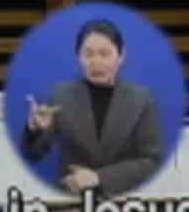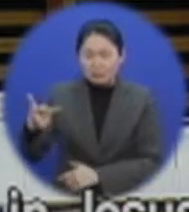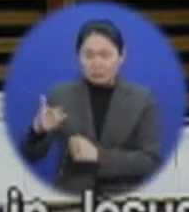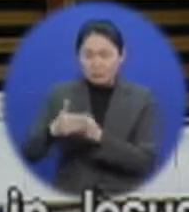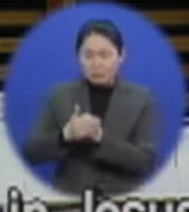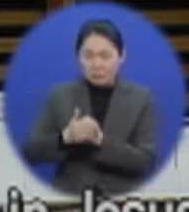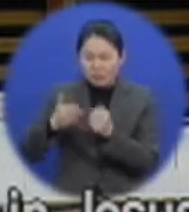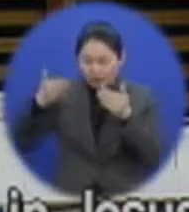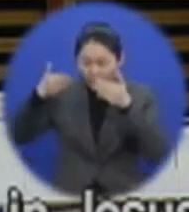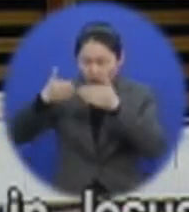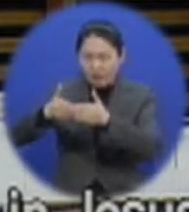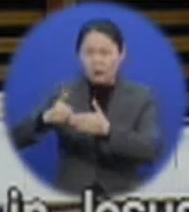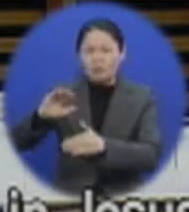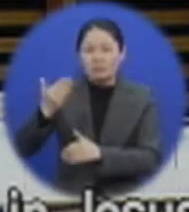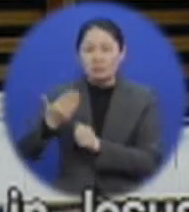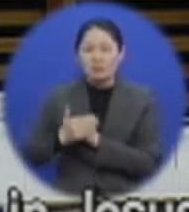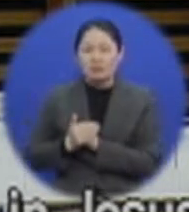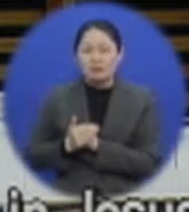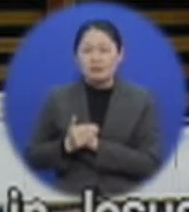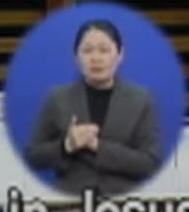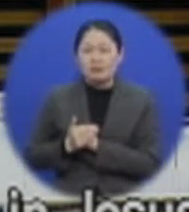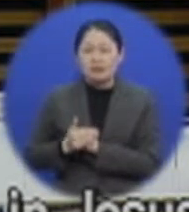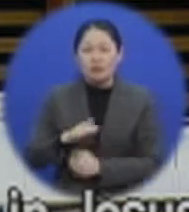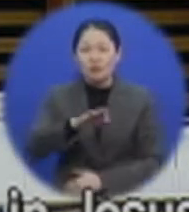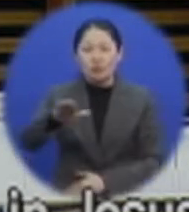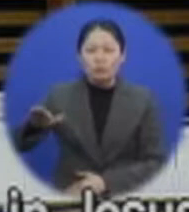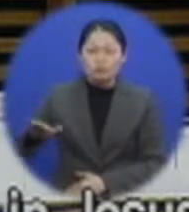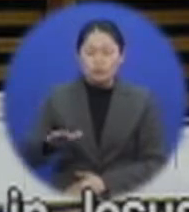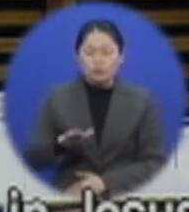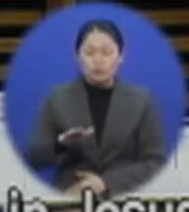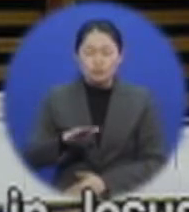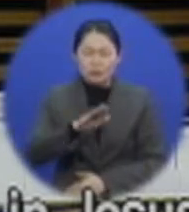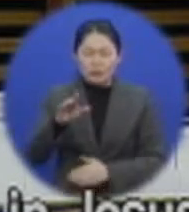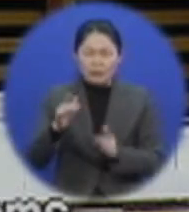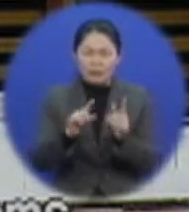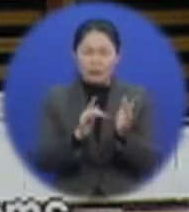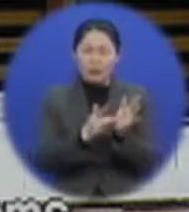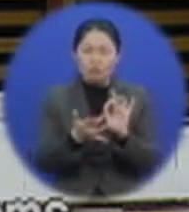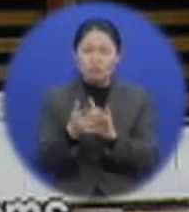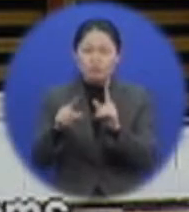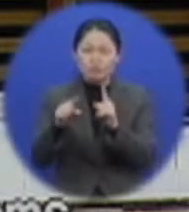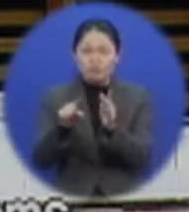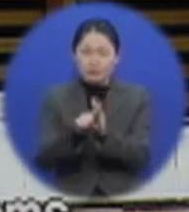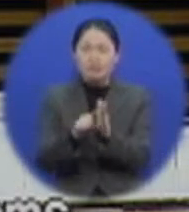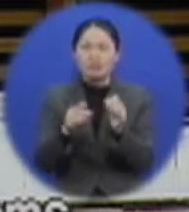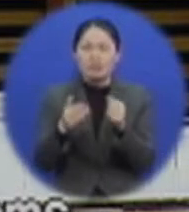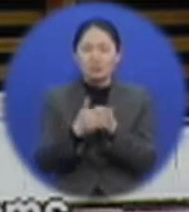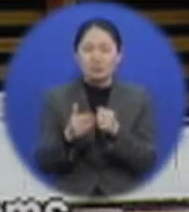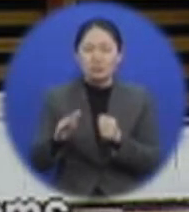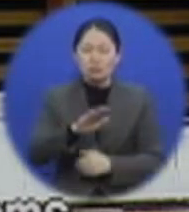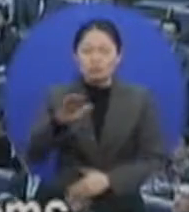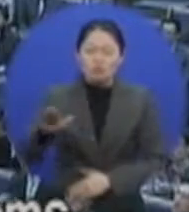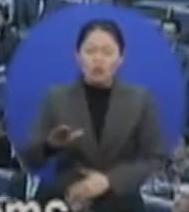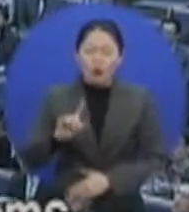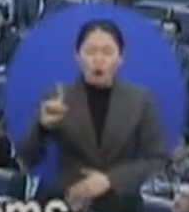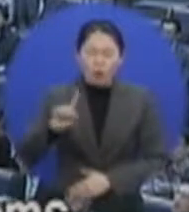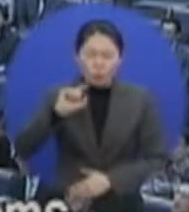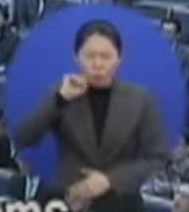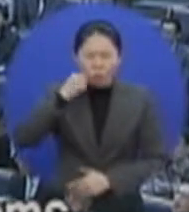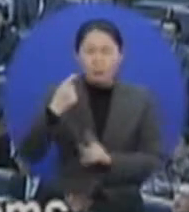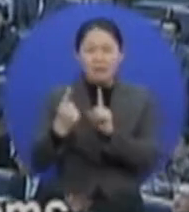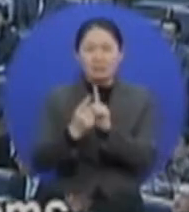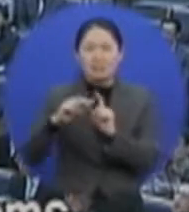초점을 둡니다 여러분 우리가 예수 믿는 사람인 까닭에 우리는 어떤 어려운 일을